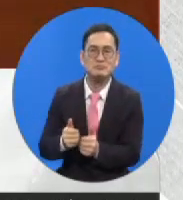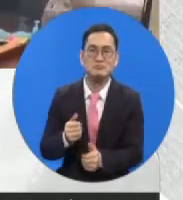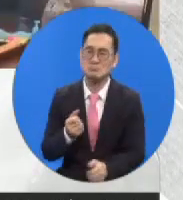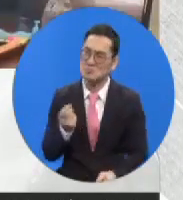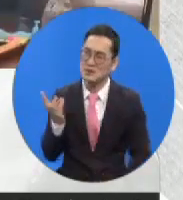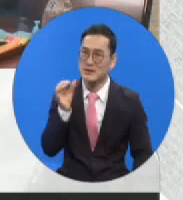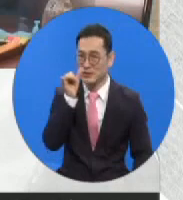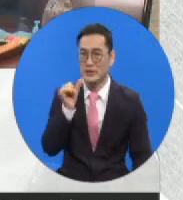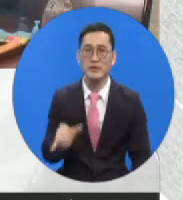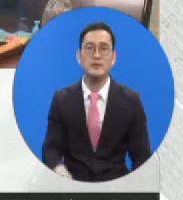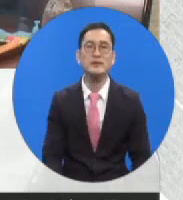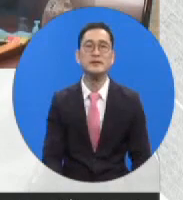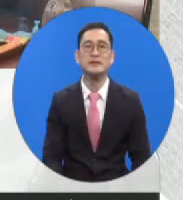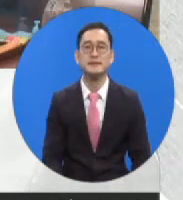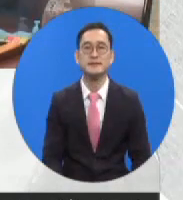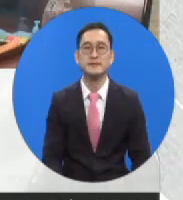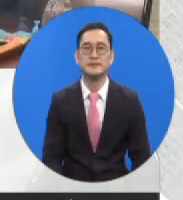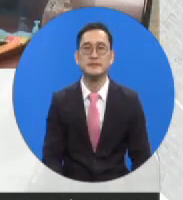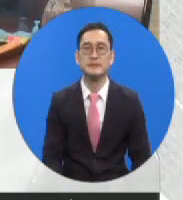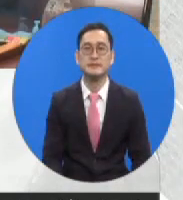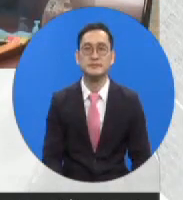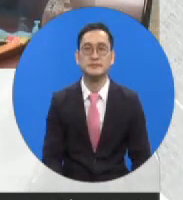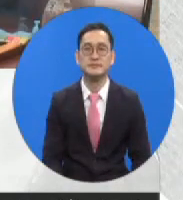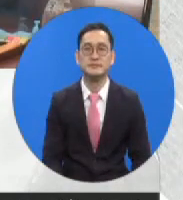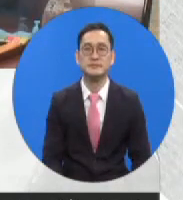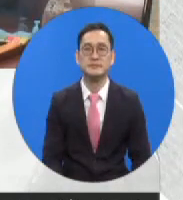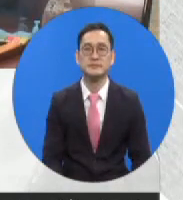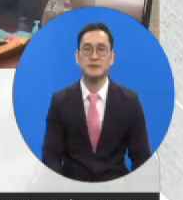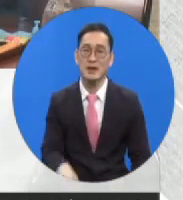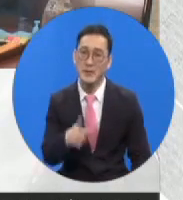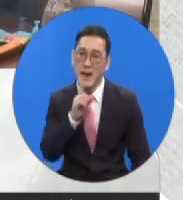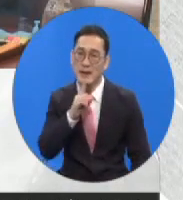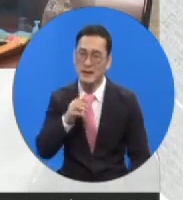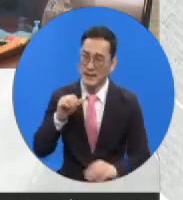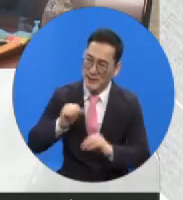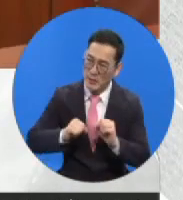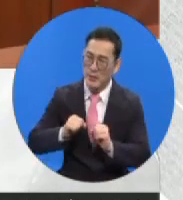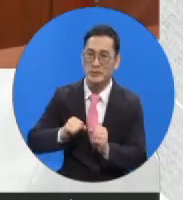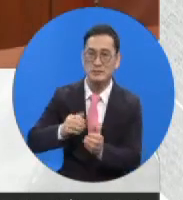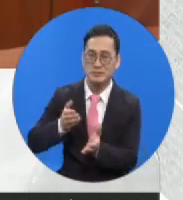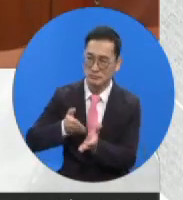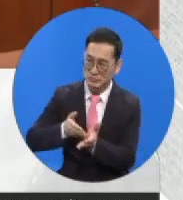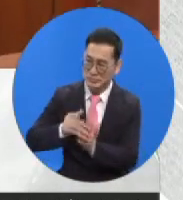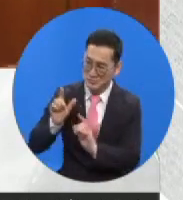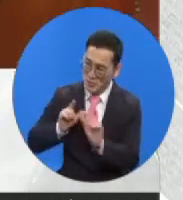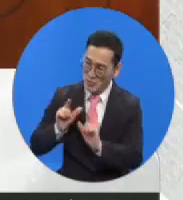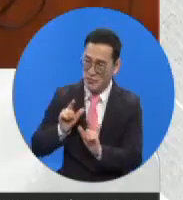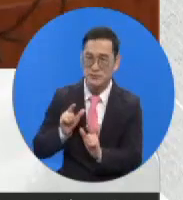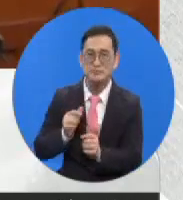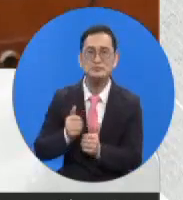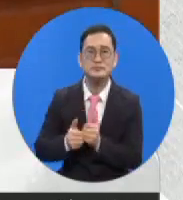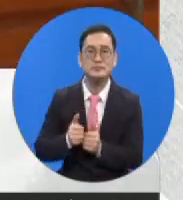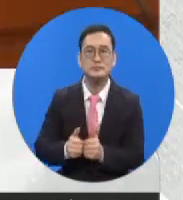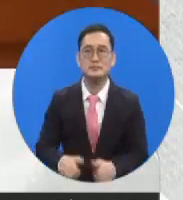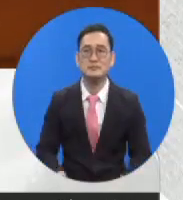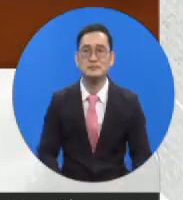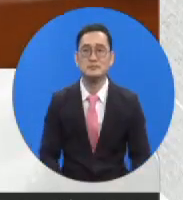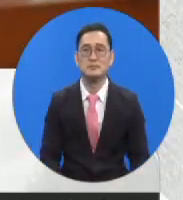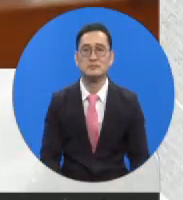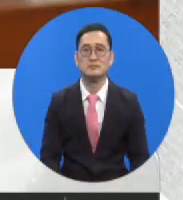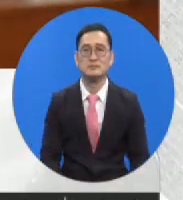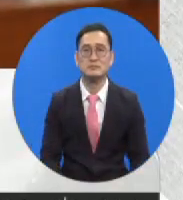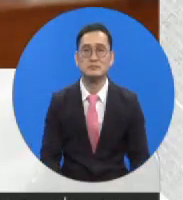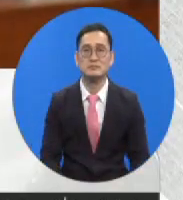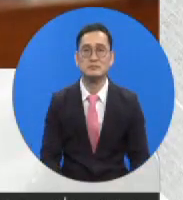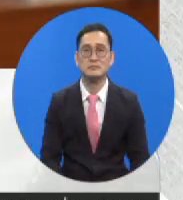단어 선택이라든지 그렇고 뭐 취임새나 태도나 이런 것들이 부적절하게 되게 많았었는데 그 왜 그럴 수가 있었느냐.